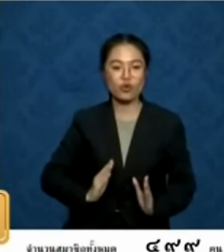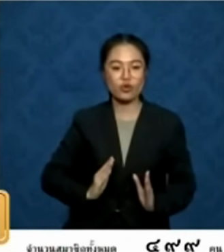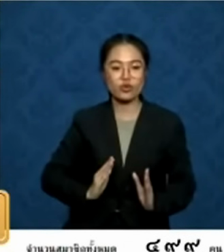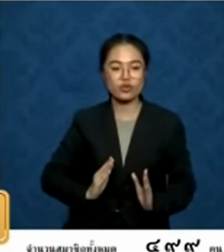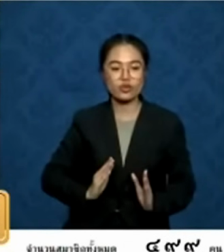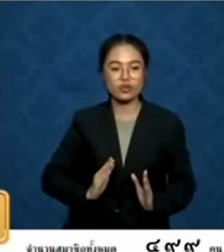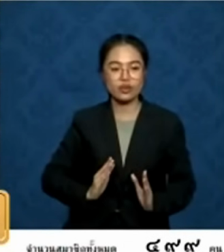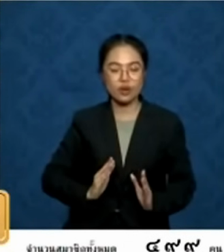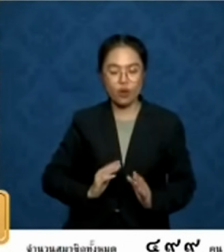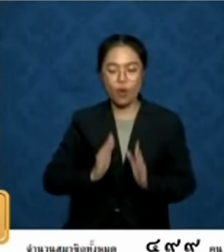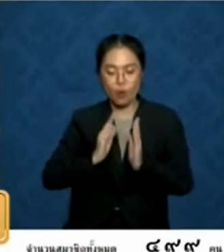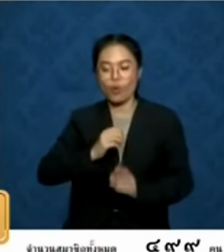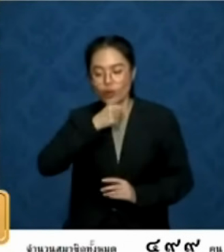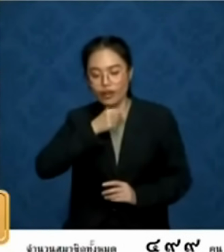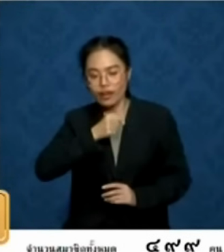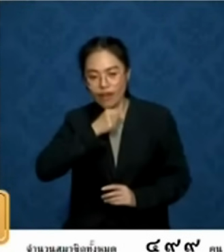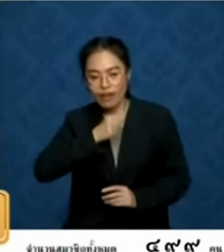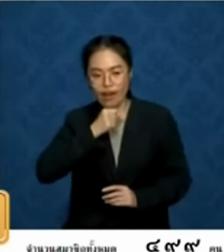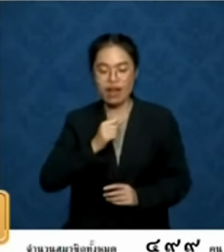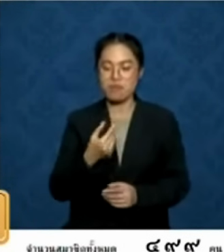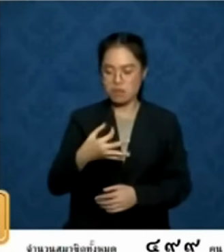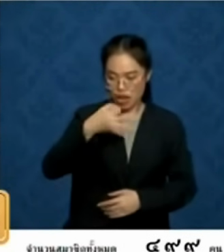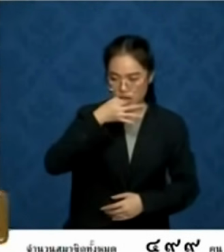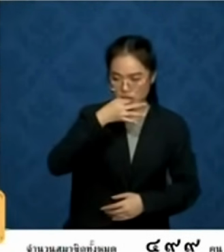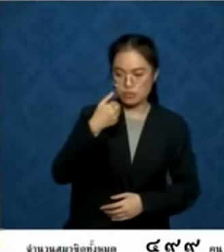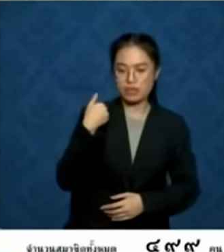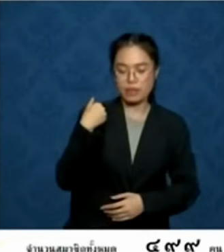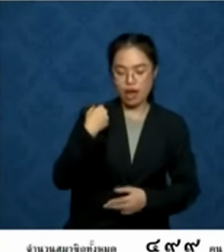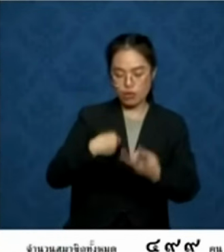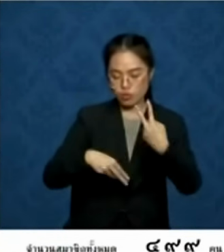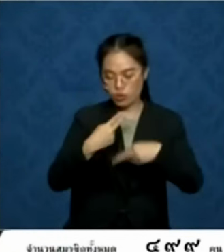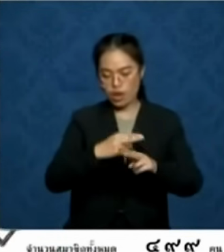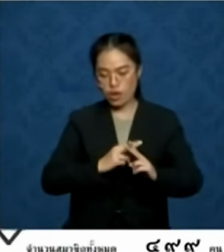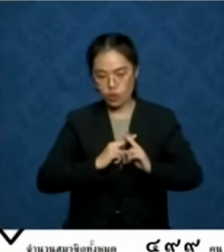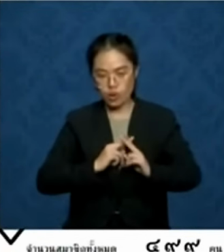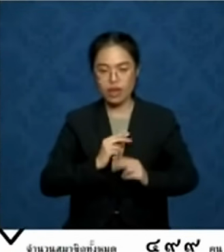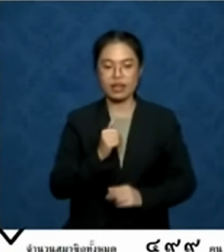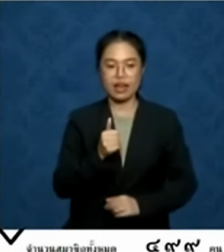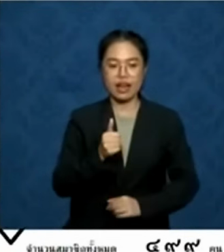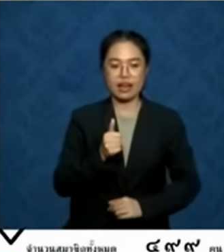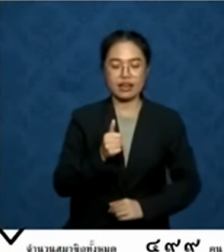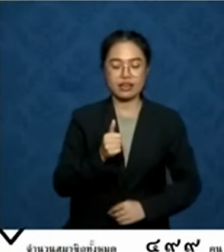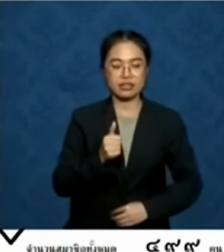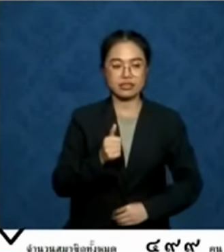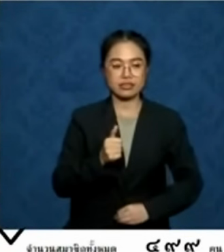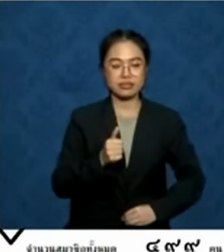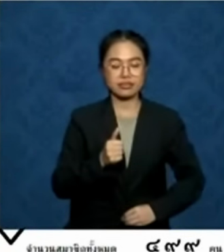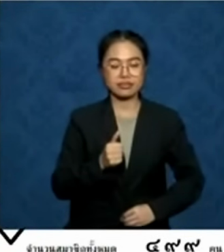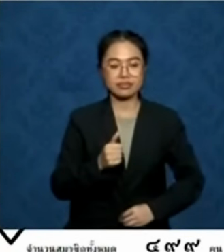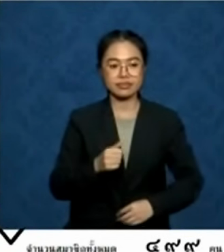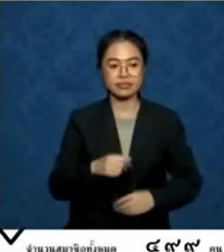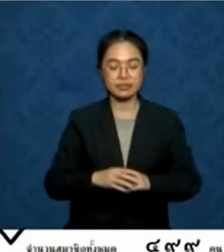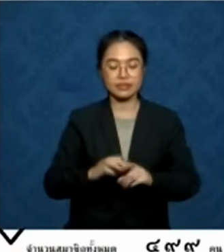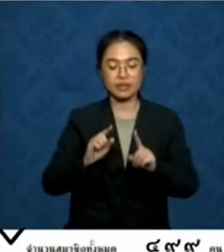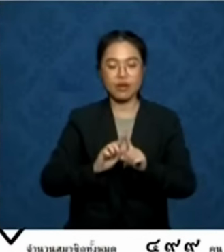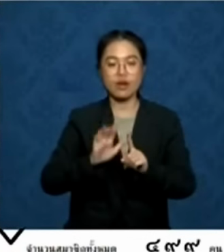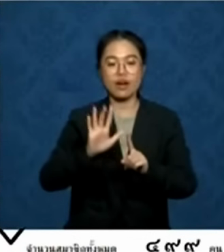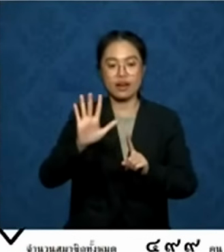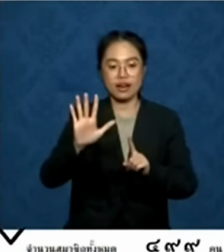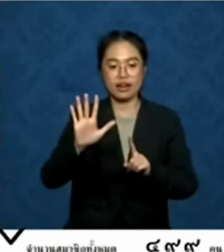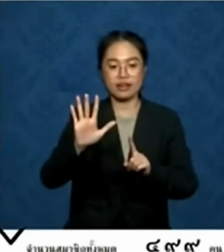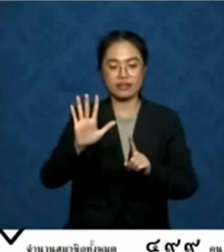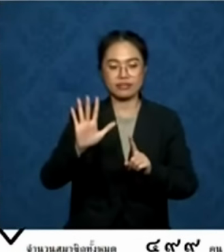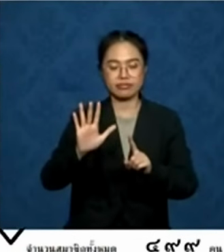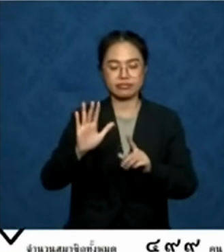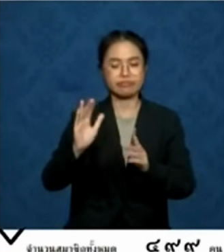ให้สามารถประกอบอาชีพและพึ่งพาตนเองได้ข้อ5การเส